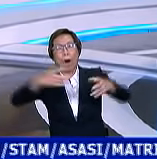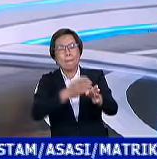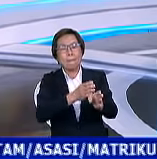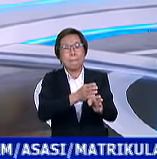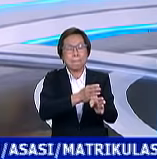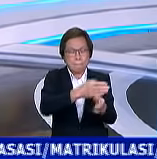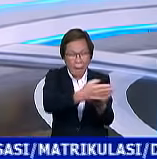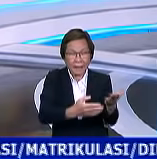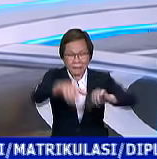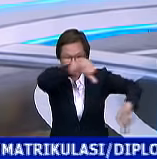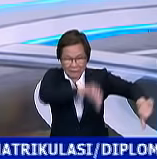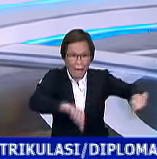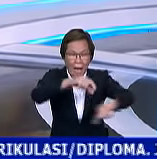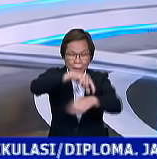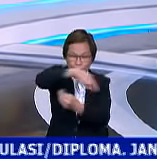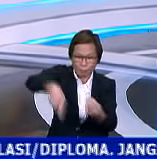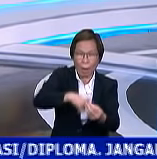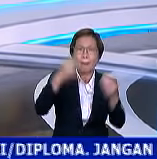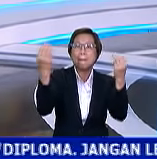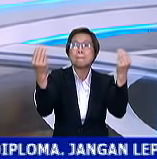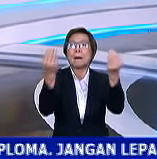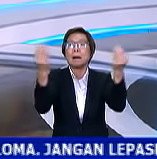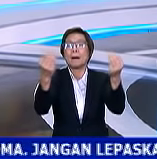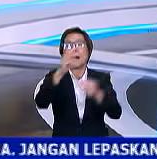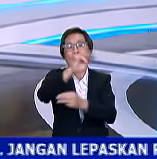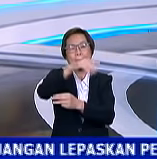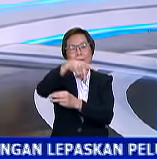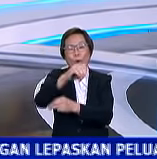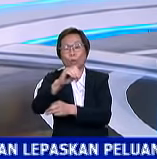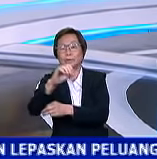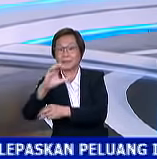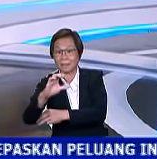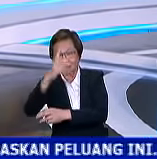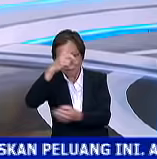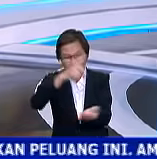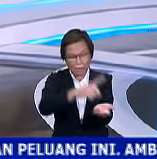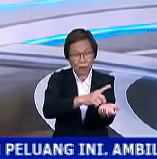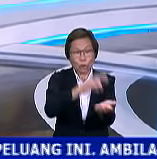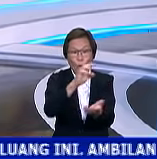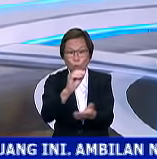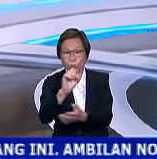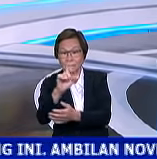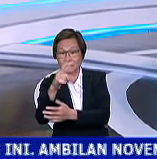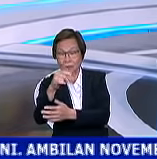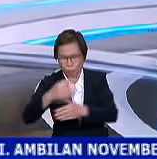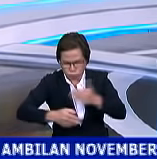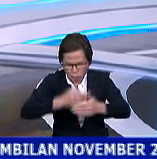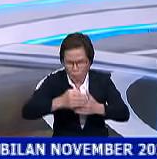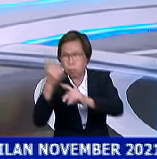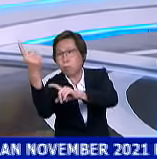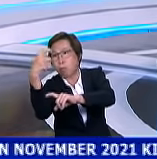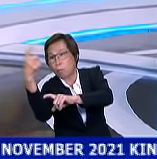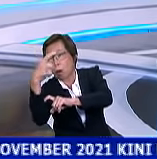Sains Alam Sekitar dan Kemapanan Majlis Minyak Sawit Malaysia MPOC Dr. Ruslan Abdullah menyatakan proses penuaian